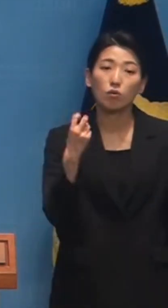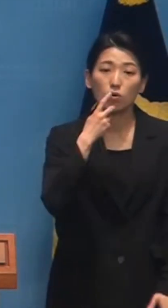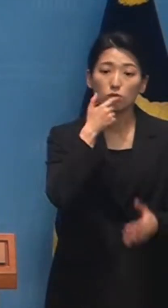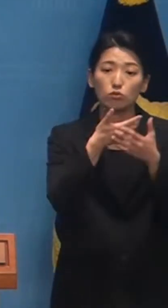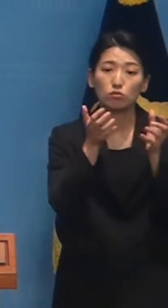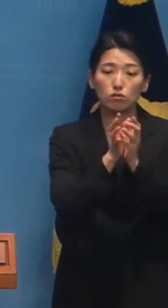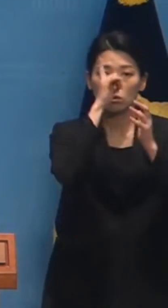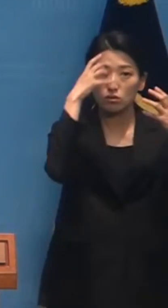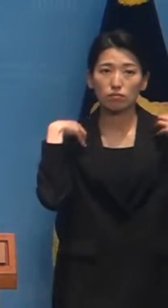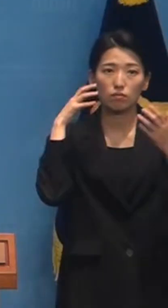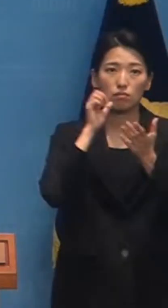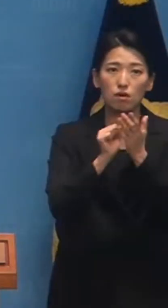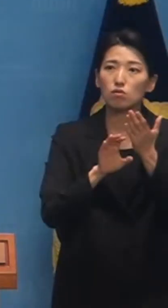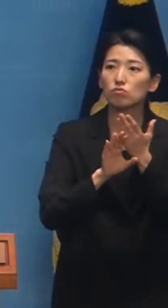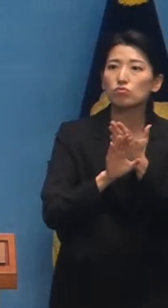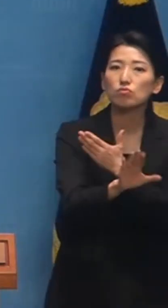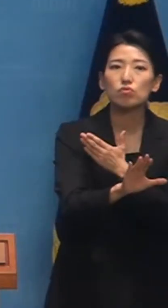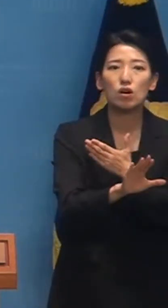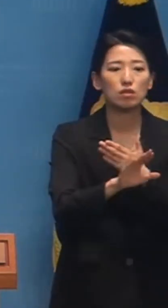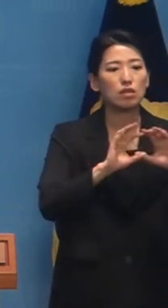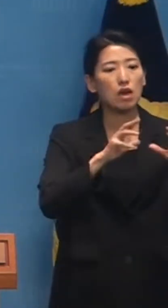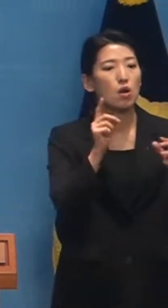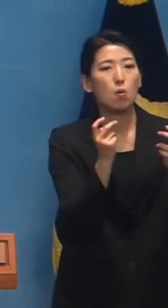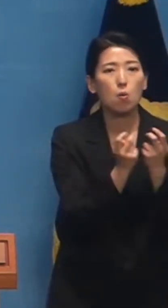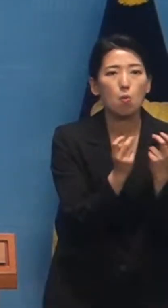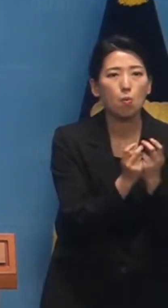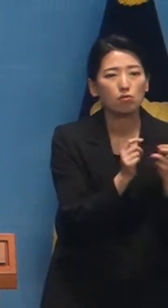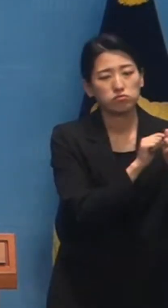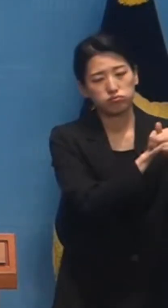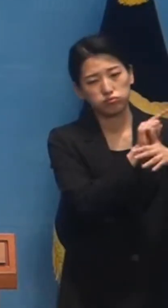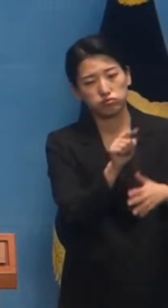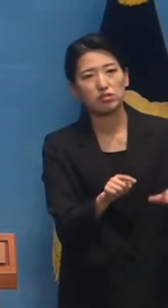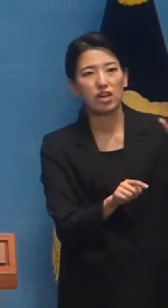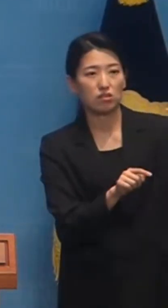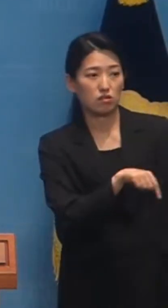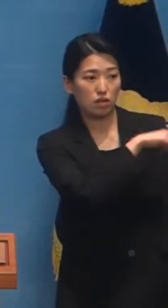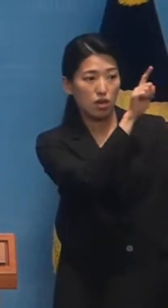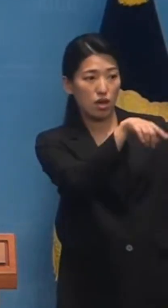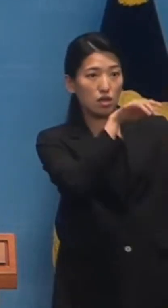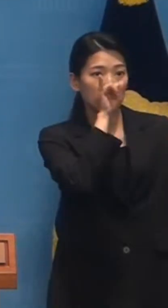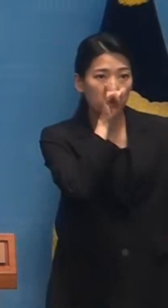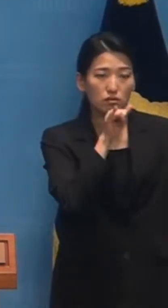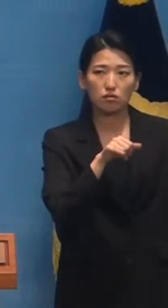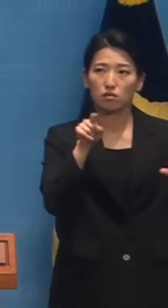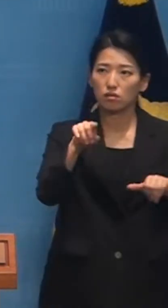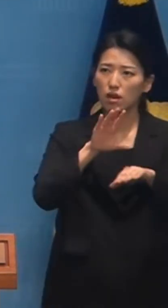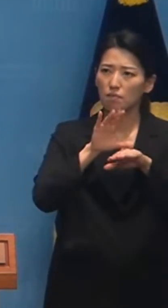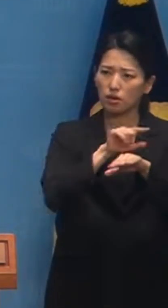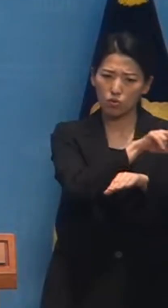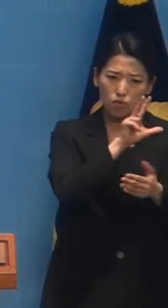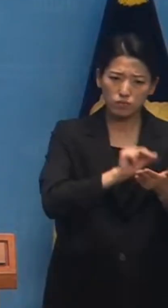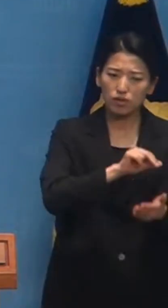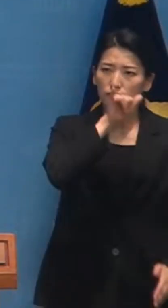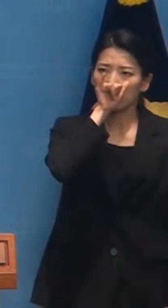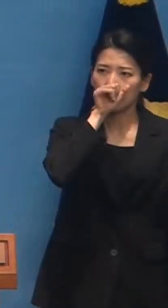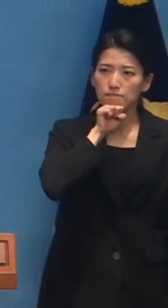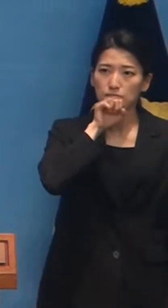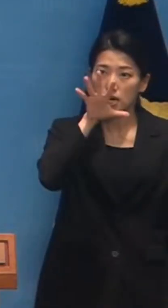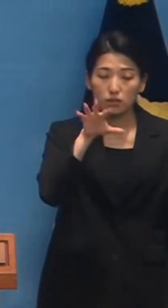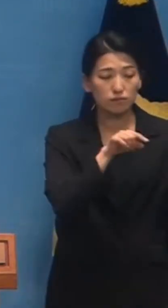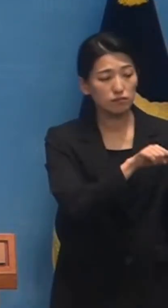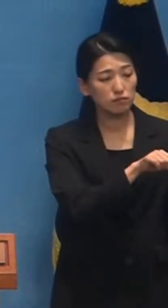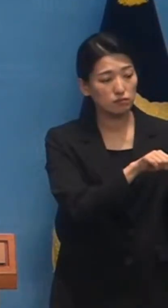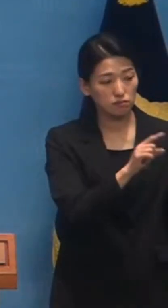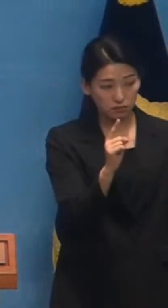일 총 5건의 기사에 대해 민주당 측 입장을 반영하는 반론 보도를 게재하기로 언론사와